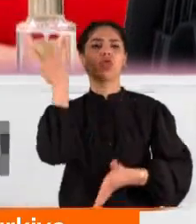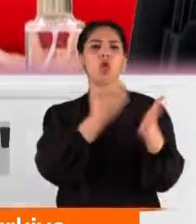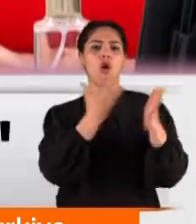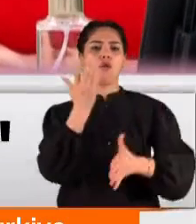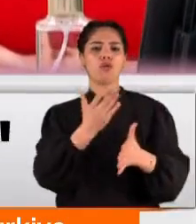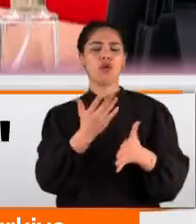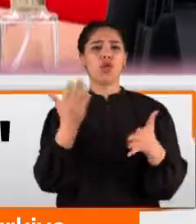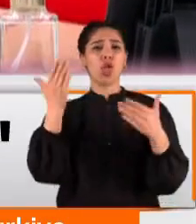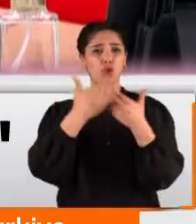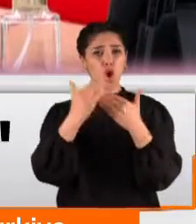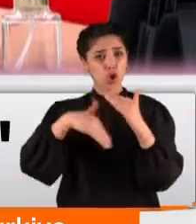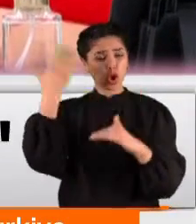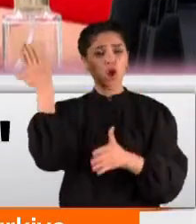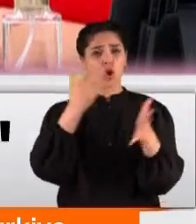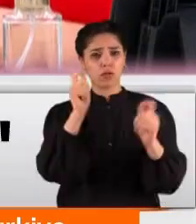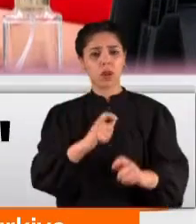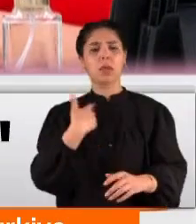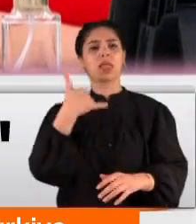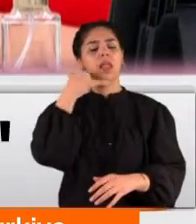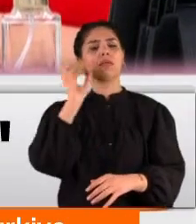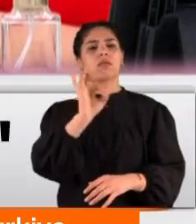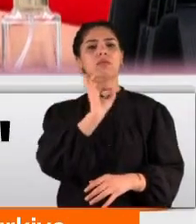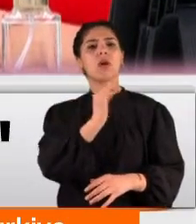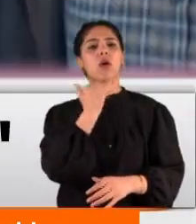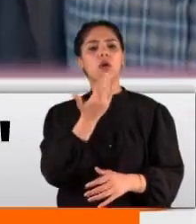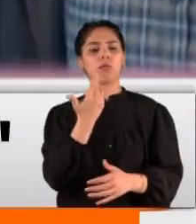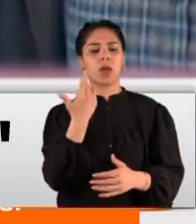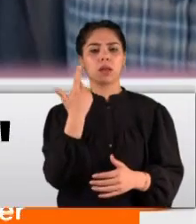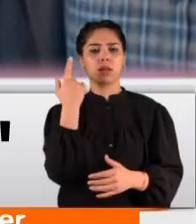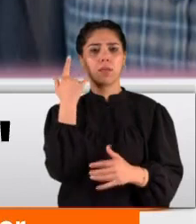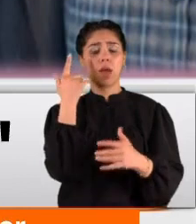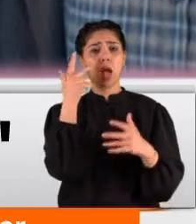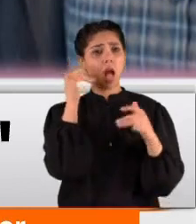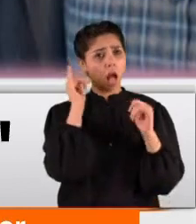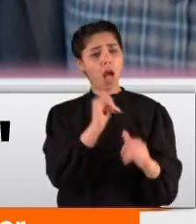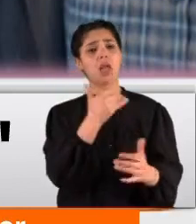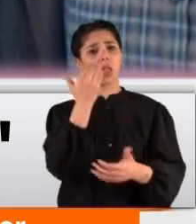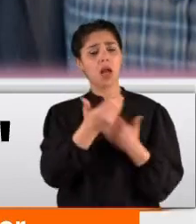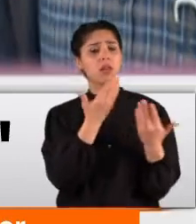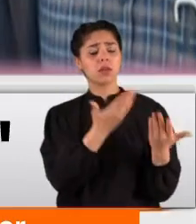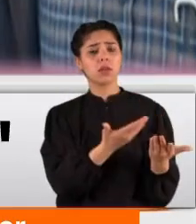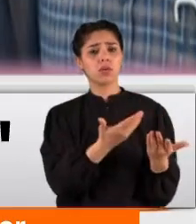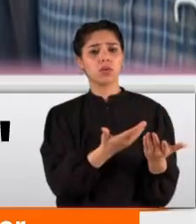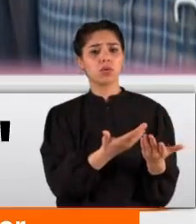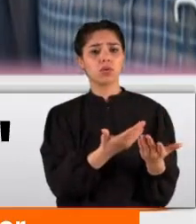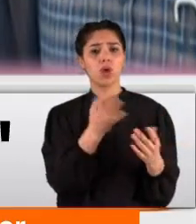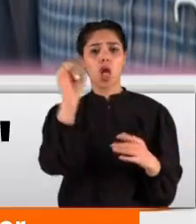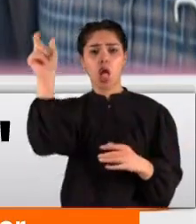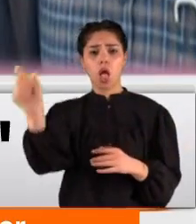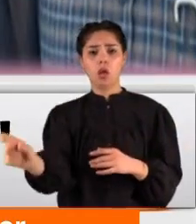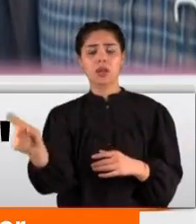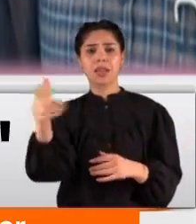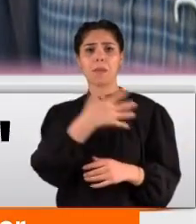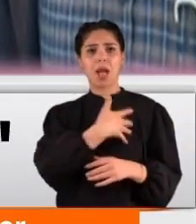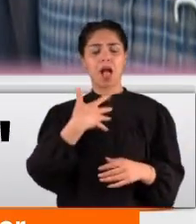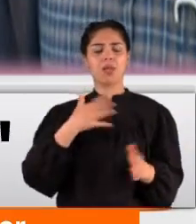şiddet uygulamış Birisi bir telefonla ulaşamadım kendisine ilk eşine benzer şeylerden bahsediyorsunuz Özlem'e senin